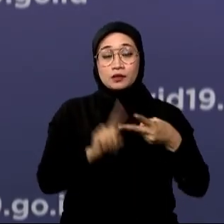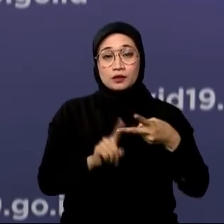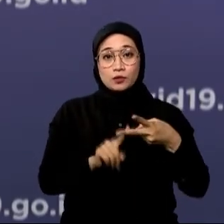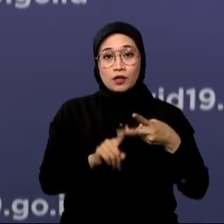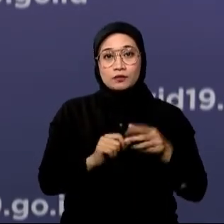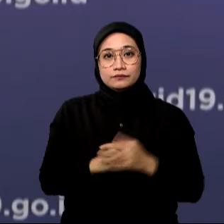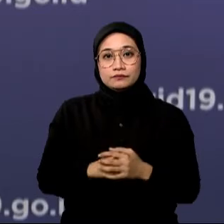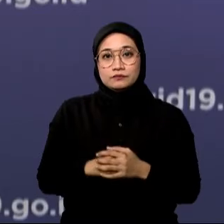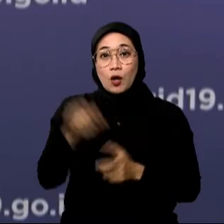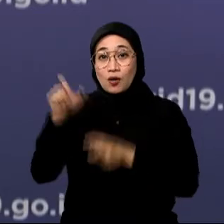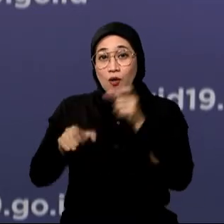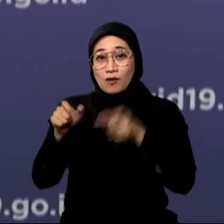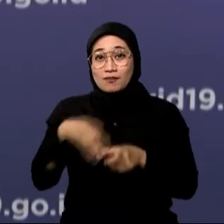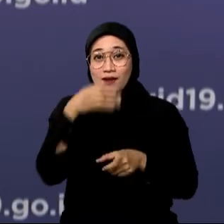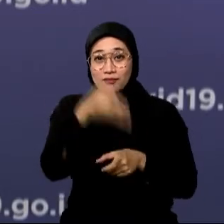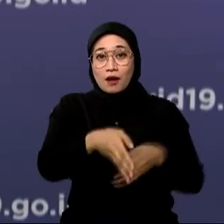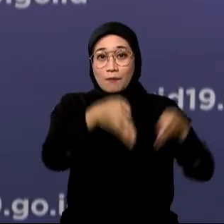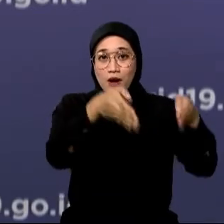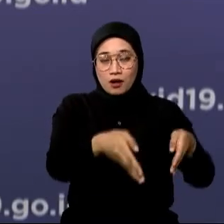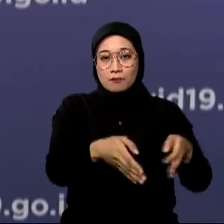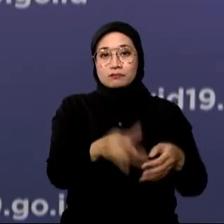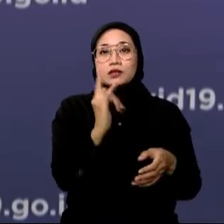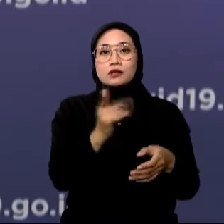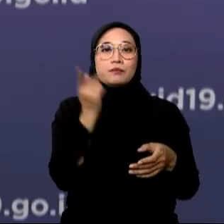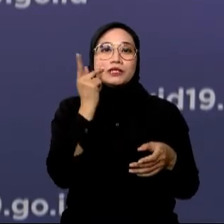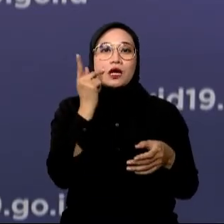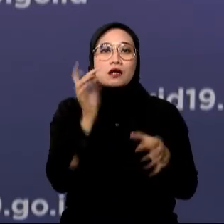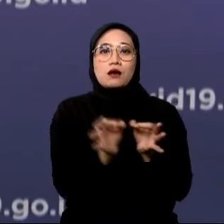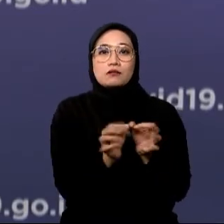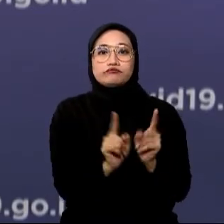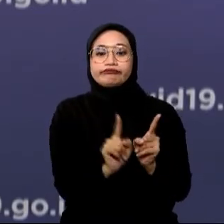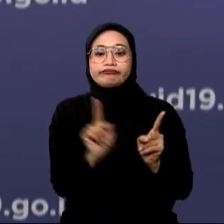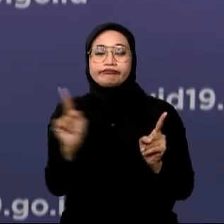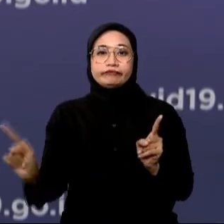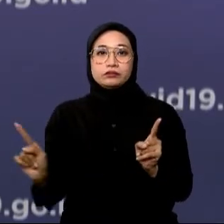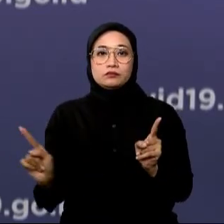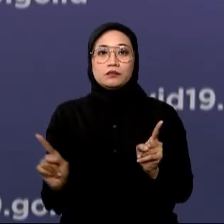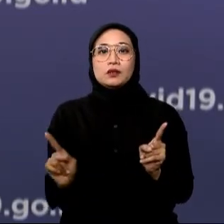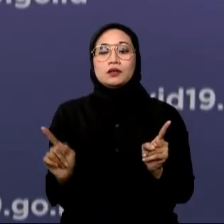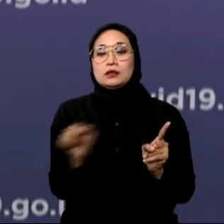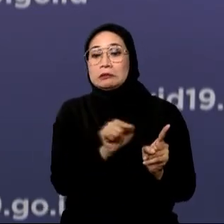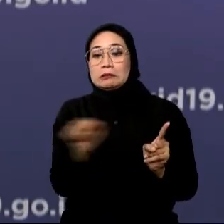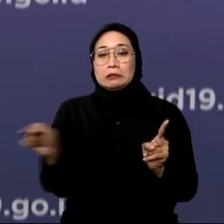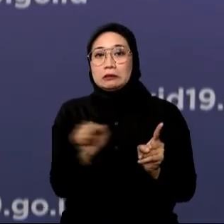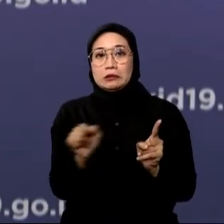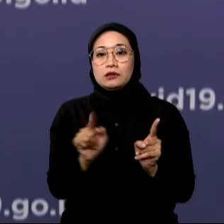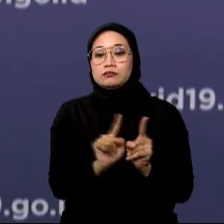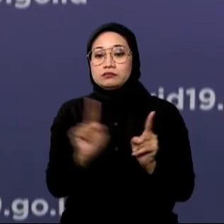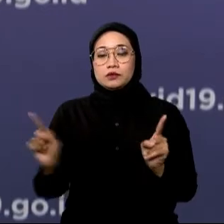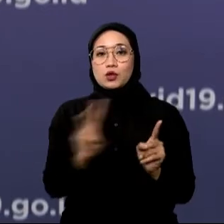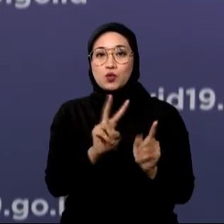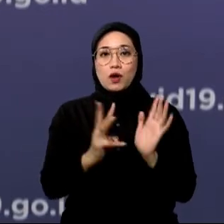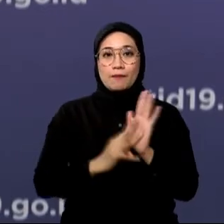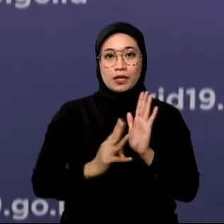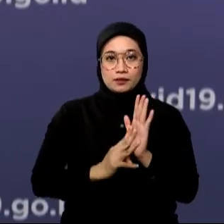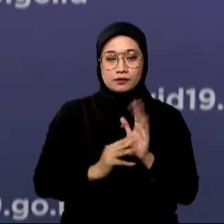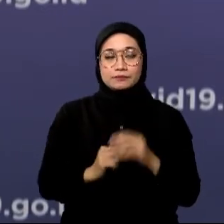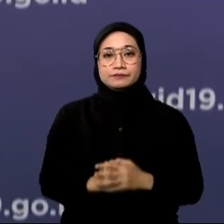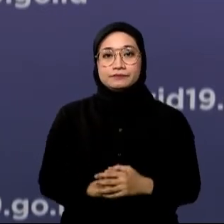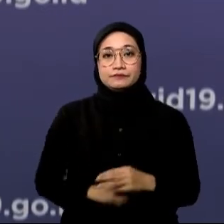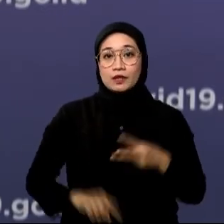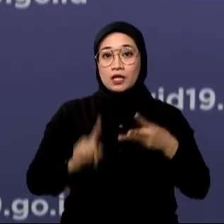menghadiri pemakaman tetap menjaga jarak sehingga jarak aman minimal 2 meter terpenuhi.